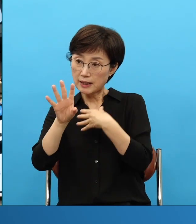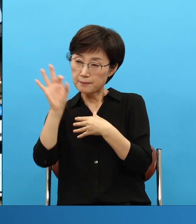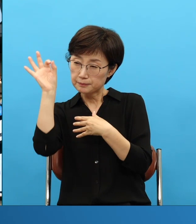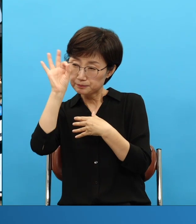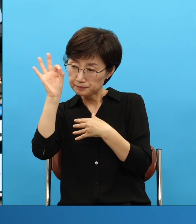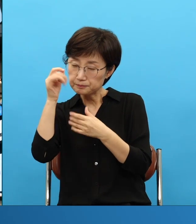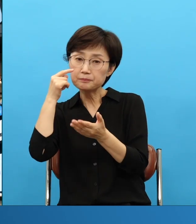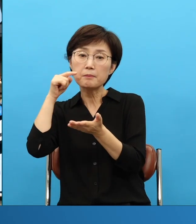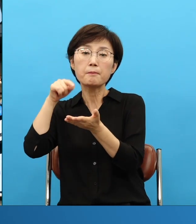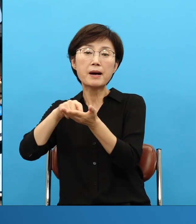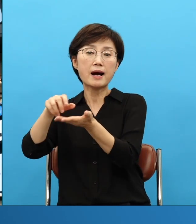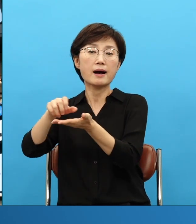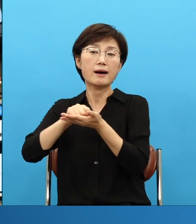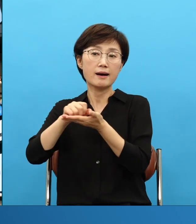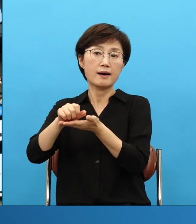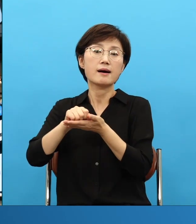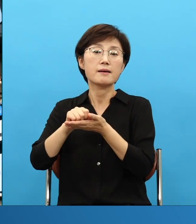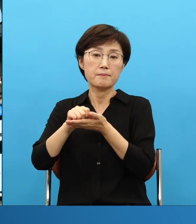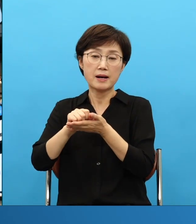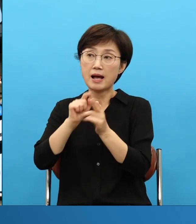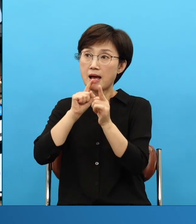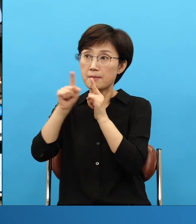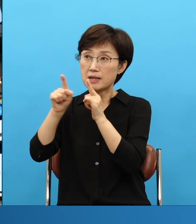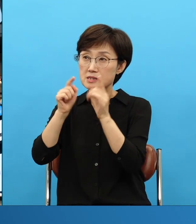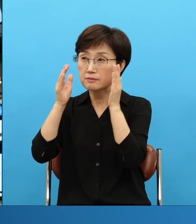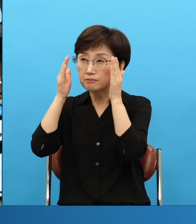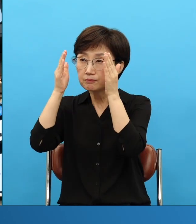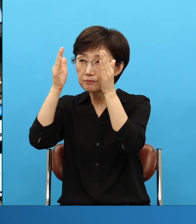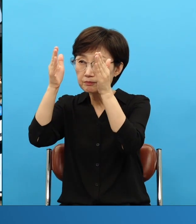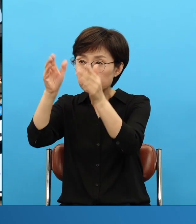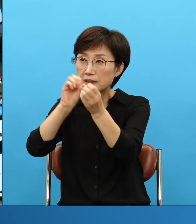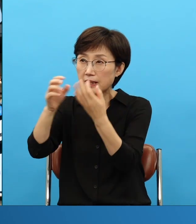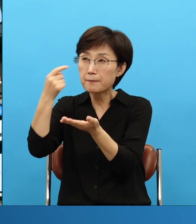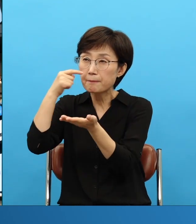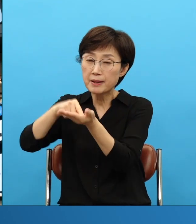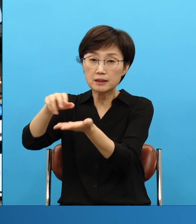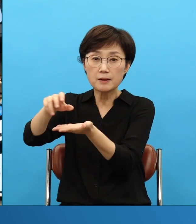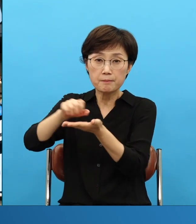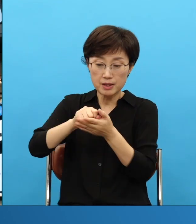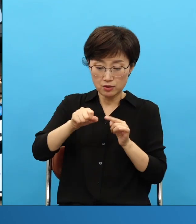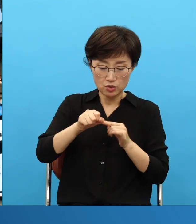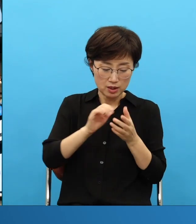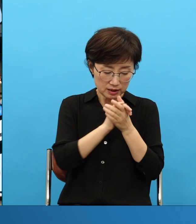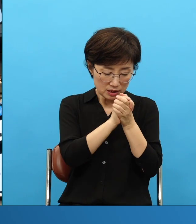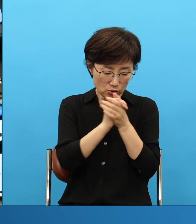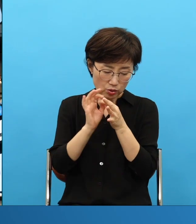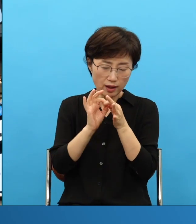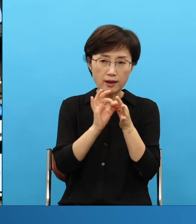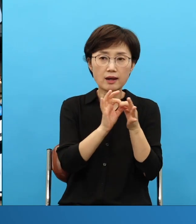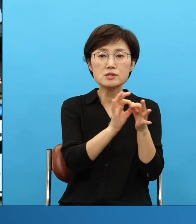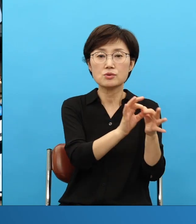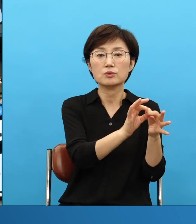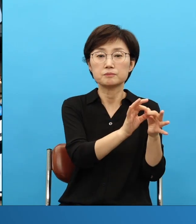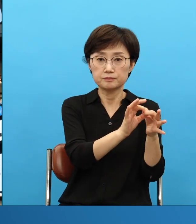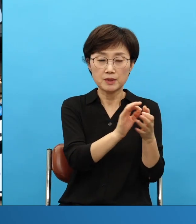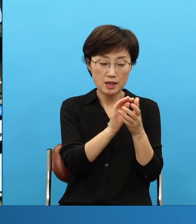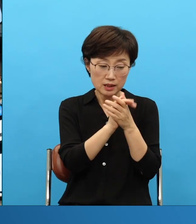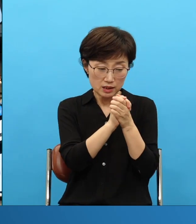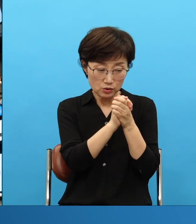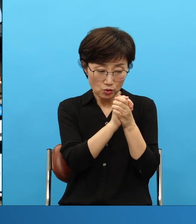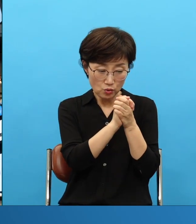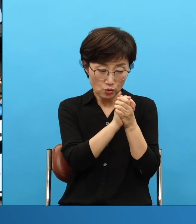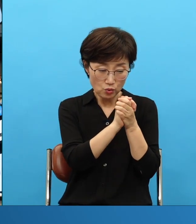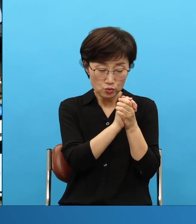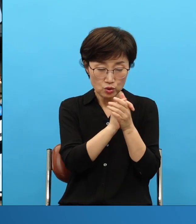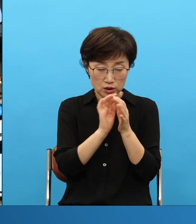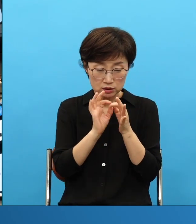그렇게 말씀에서 찾아진 답은 자연스럽게 기도로 연결되어지고, 그 기도로 연결되어진